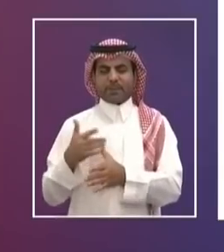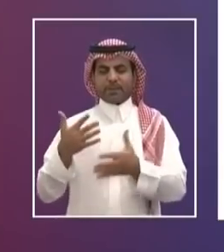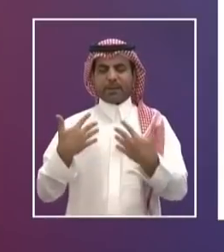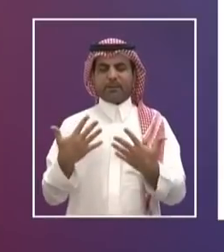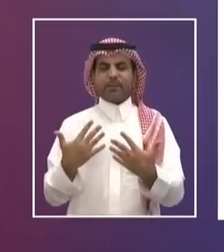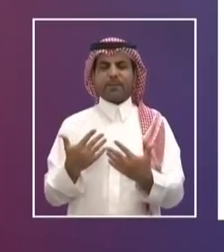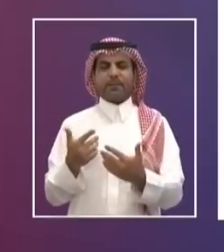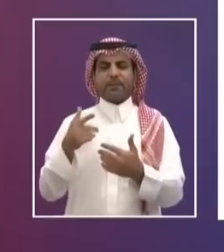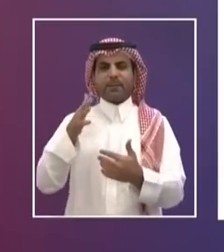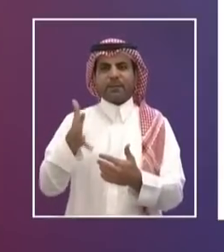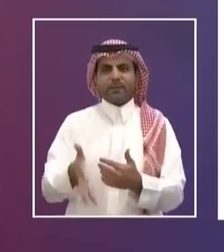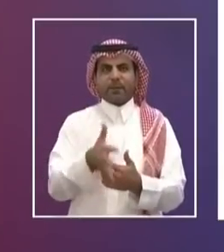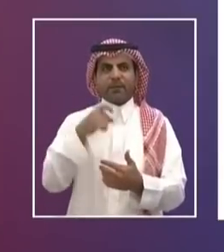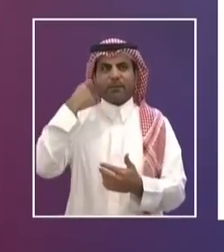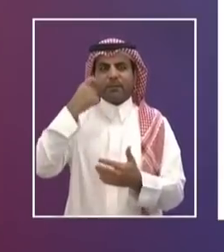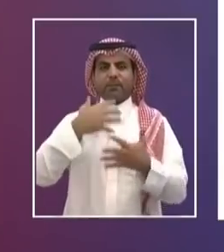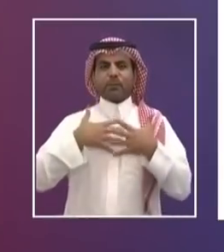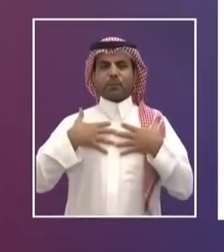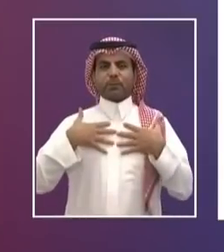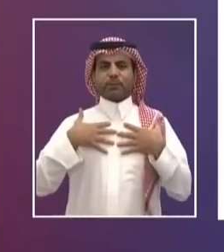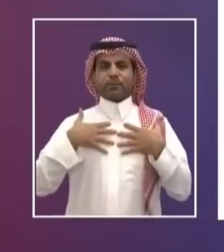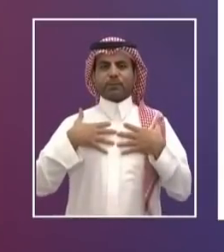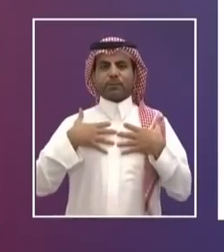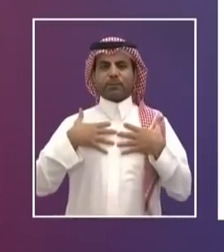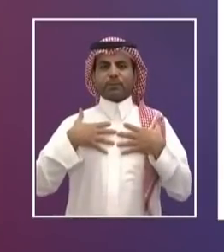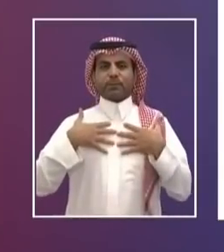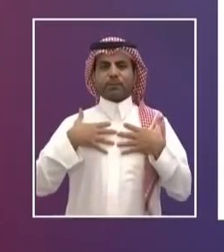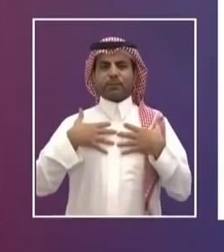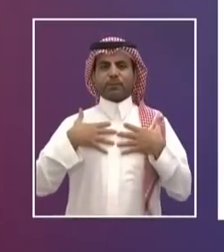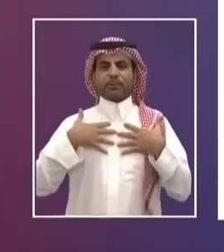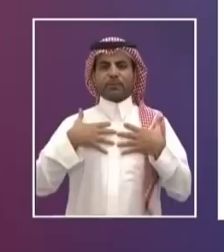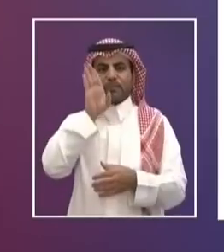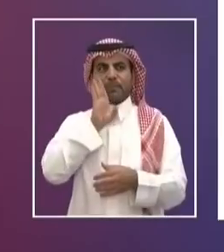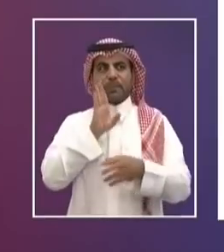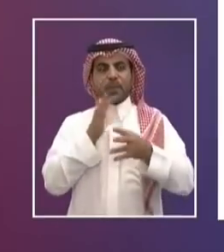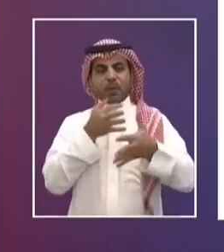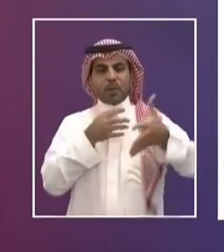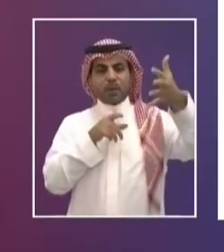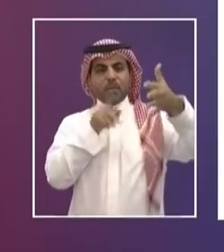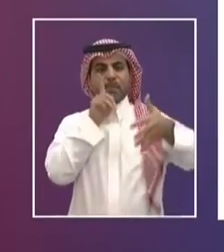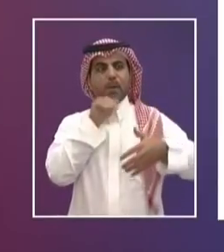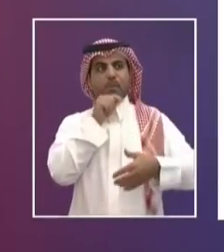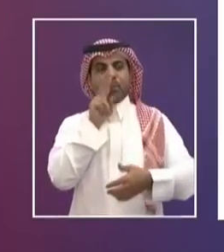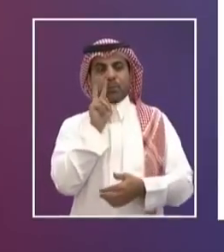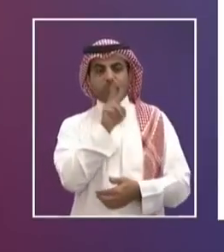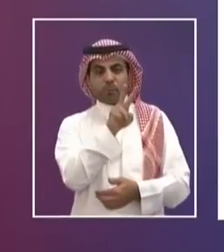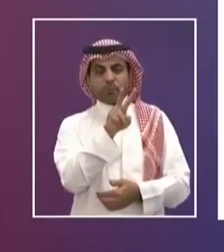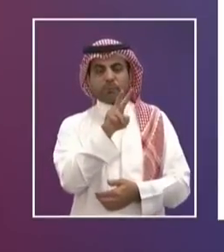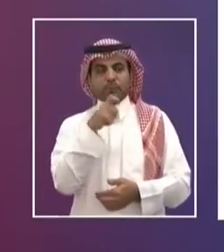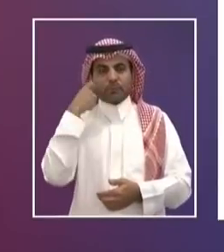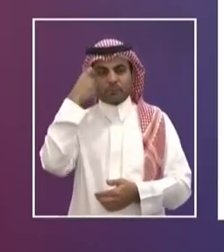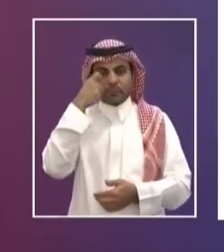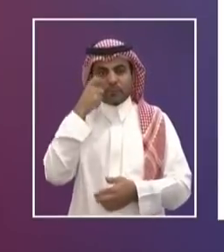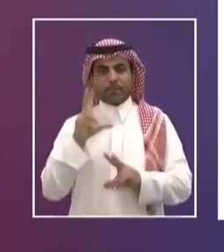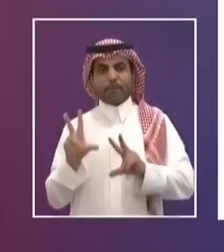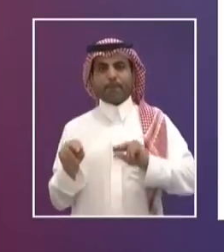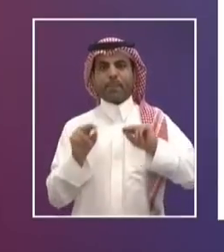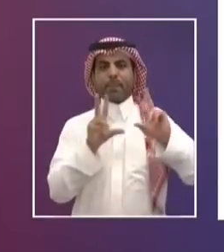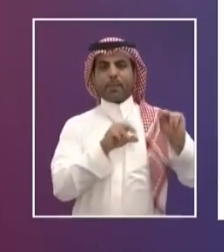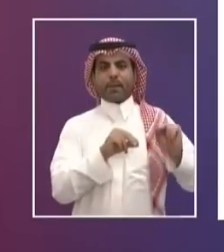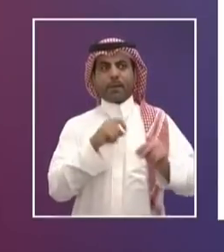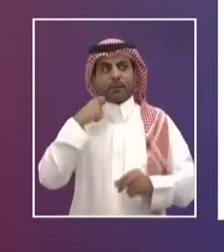غاية السهولة. يعتمد قلق الأطفال على قلق الكبار. كلما استطعنا أن نخفض أو